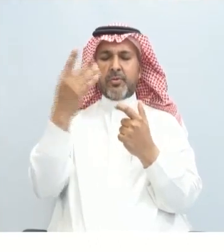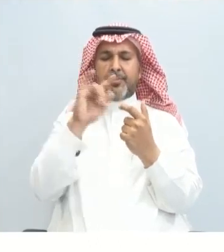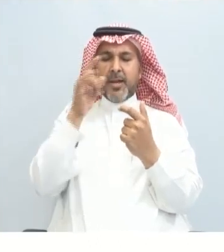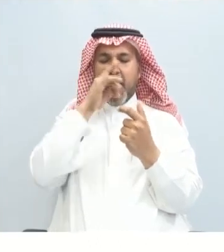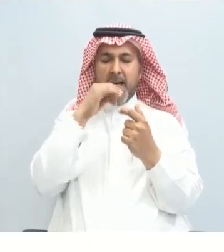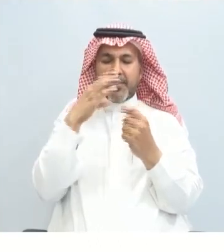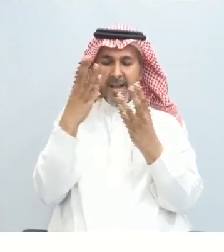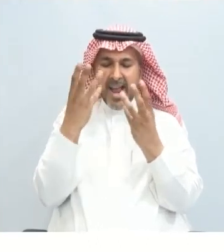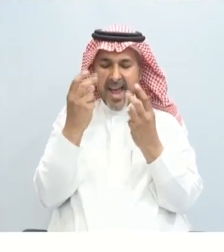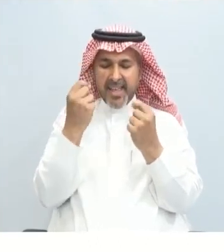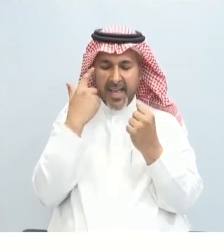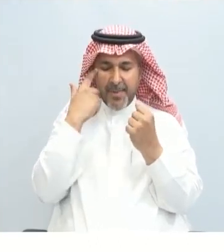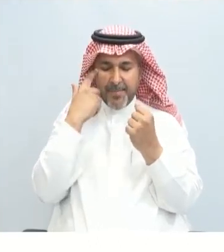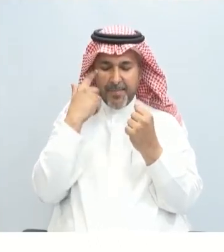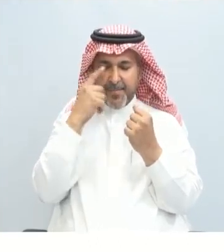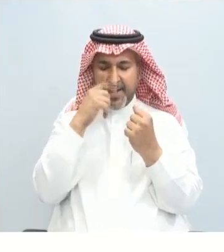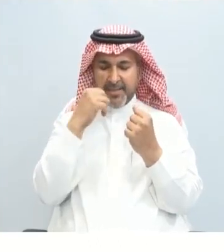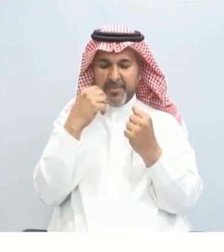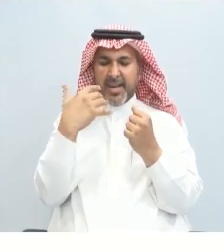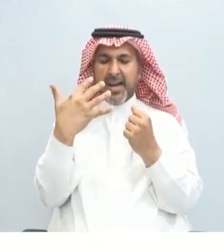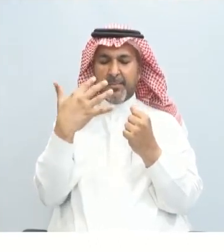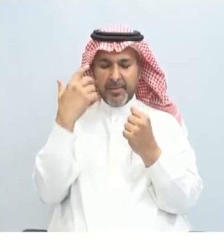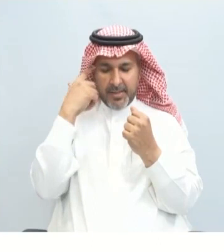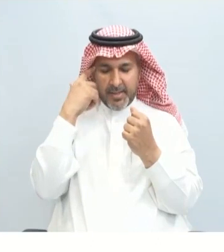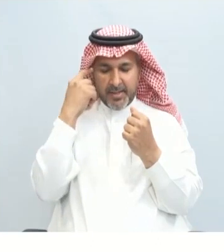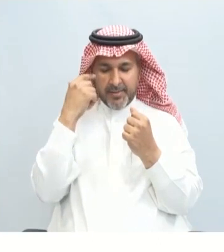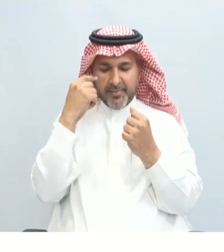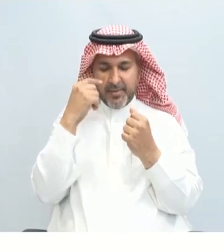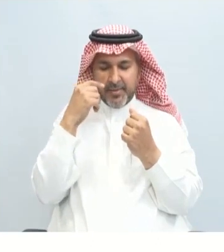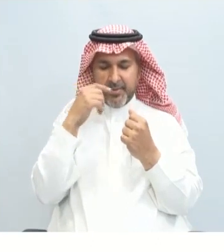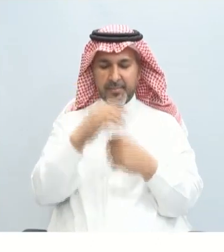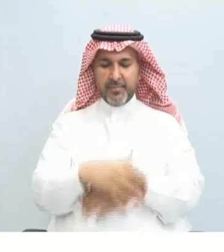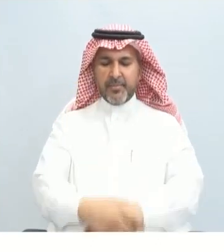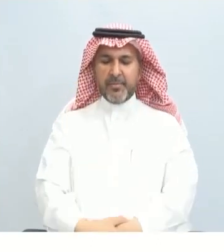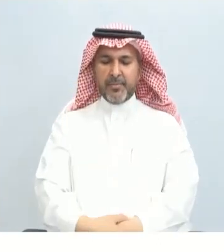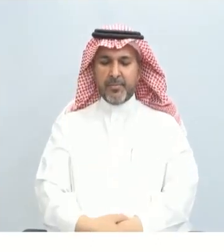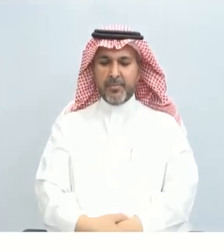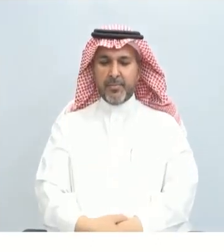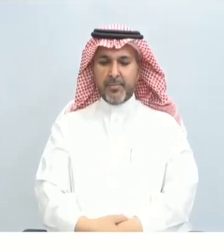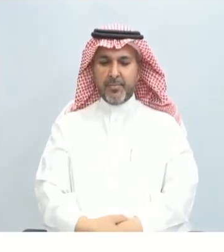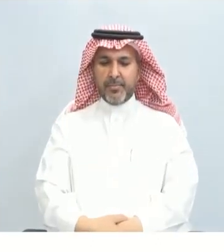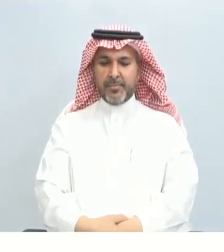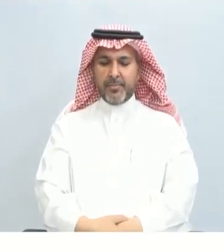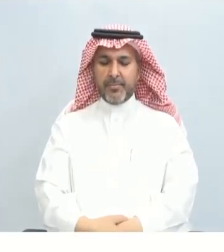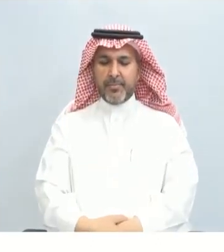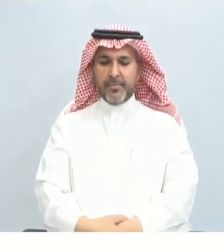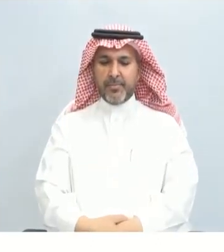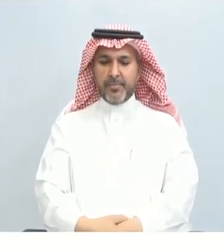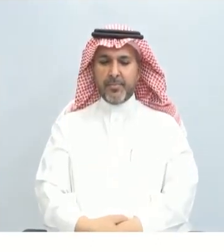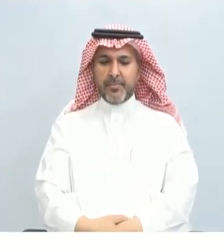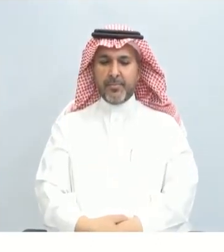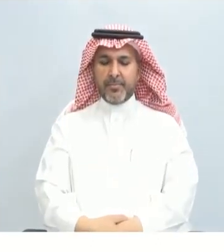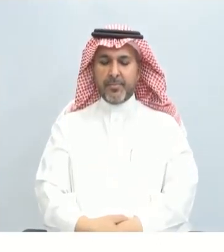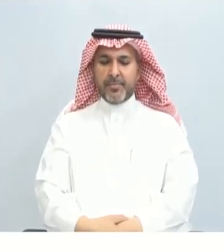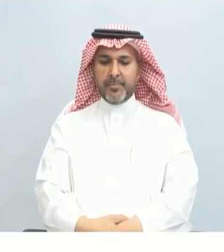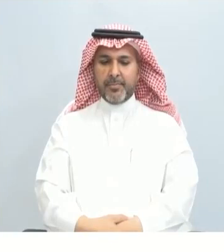ساخذ اي عددين اللي يكون اللي هم التسعه والاربعه بس التسعه اخليها بالموجب والاربعه اخليها بايش